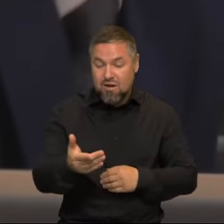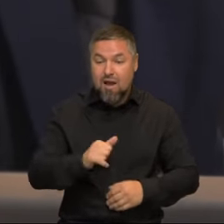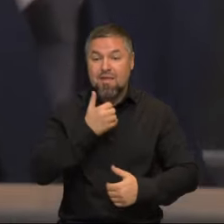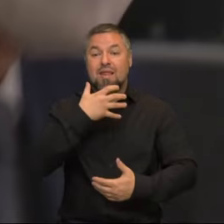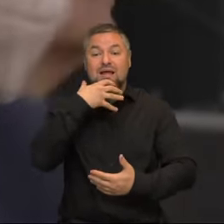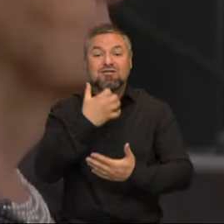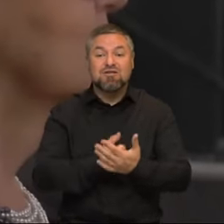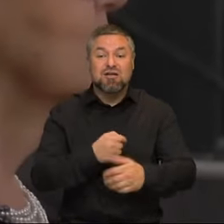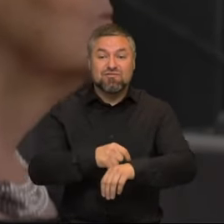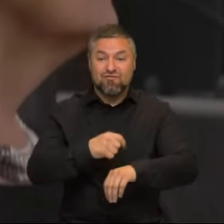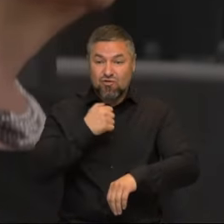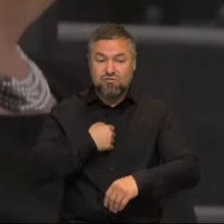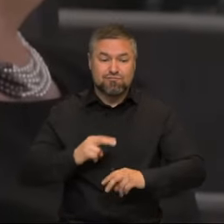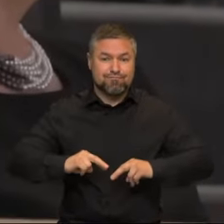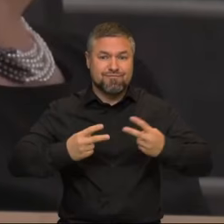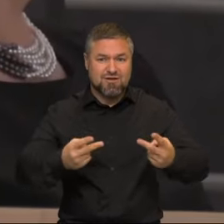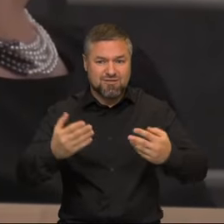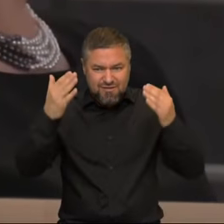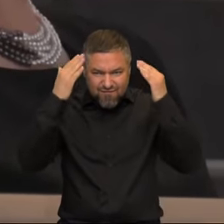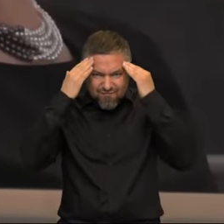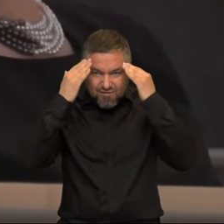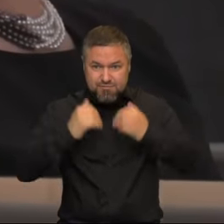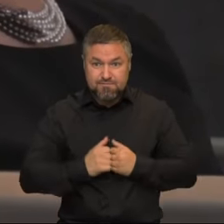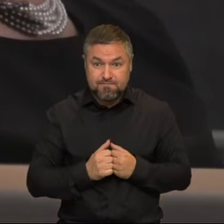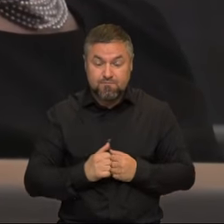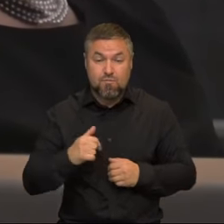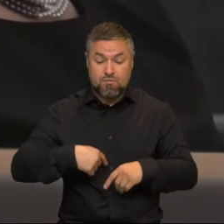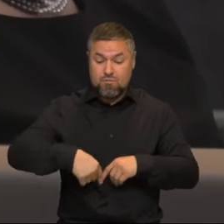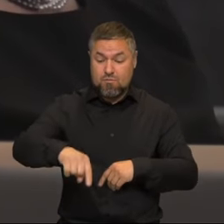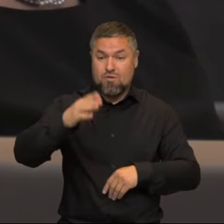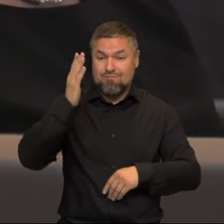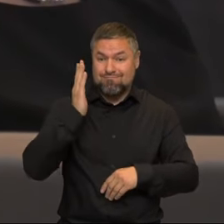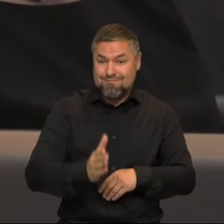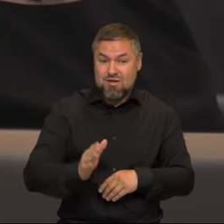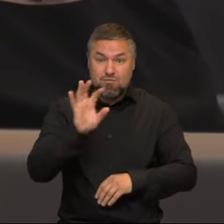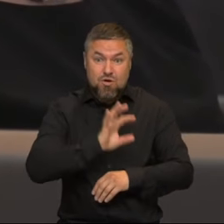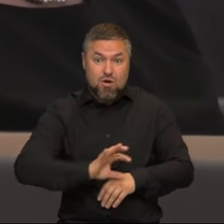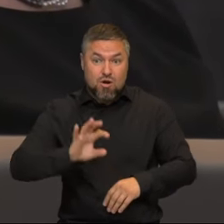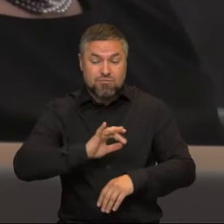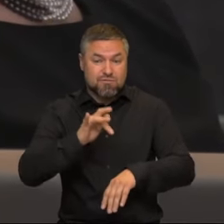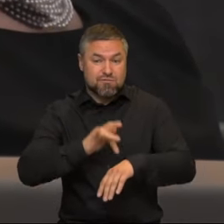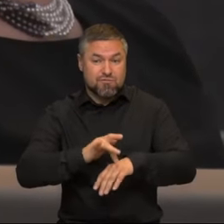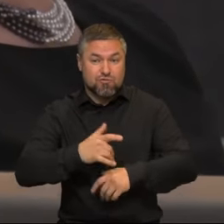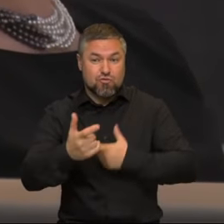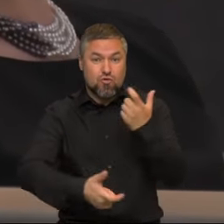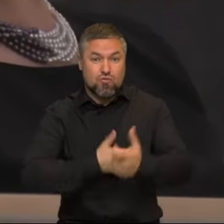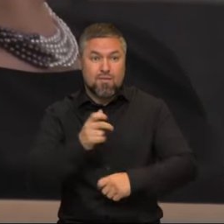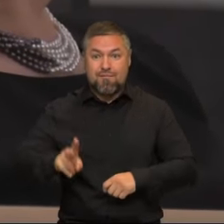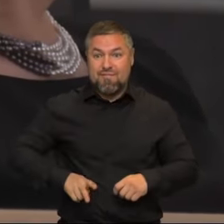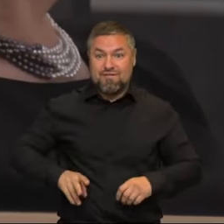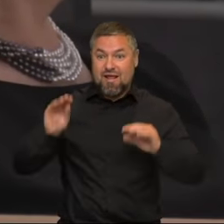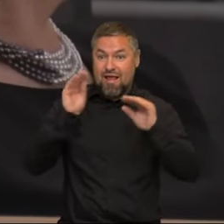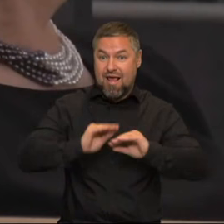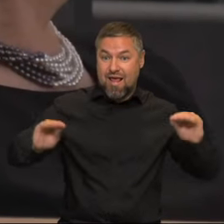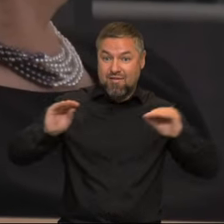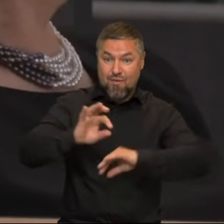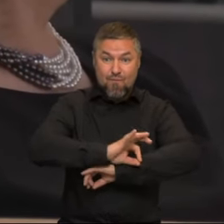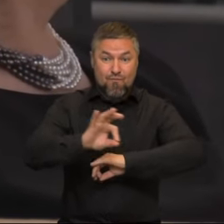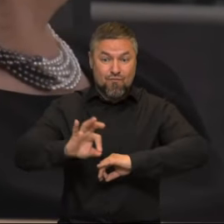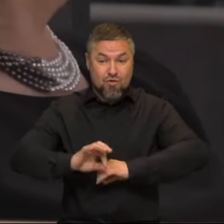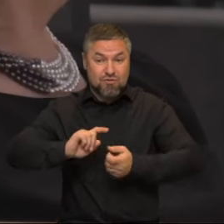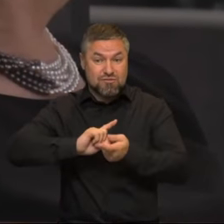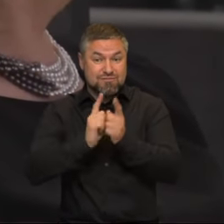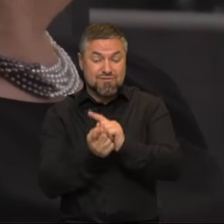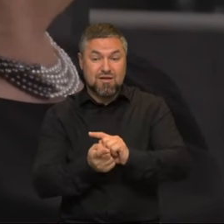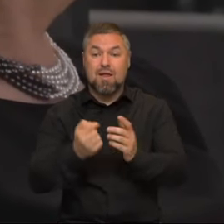czas przeznaczony na zdobywanie i przekazywanie wiedzy. Już wkrótce będziemy mogli obserwować efekty opracowanego przez Ministerstwo Edukacji i Nauki projektu